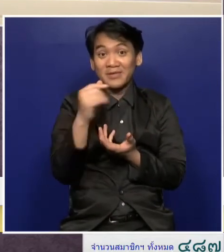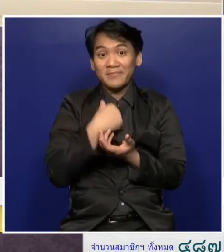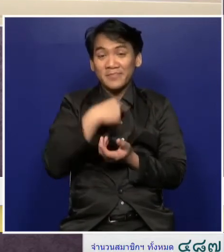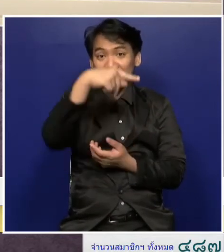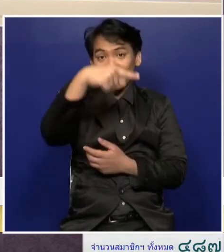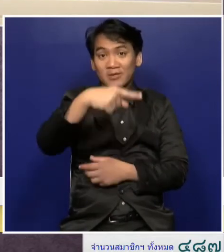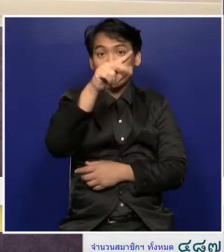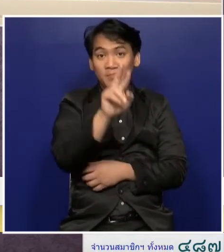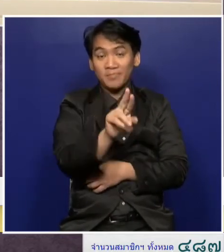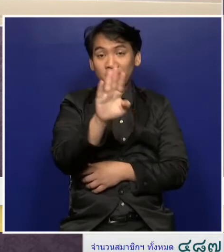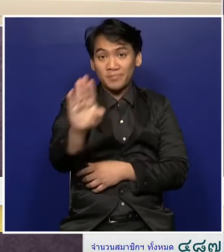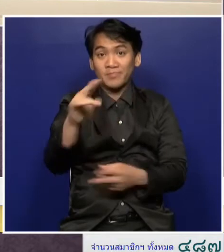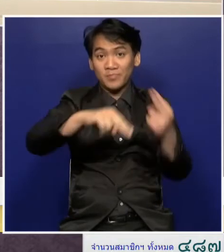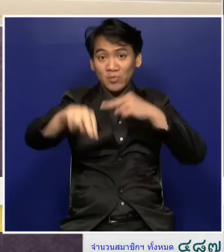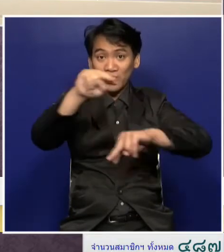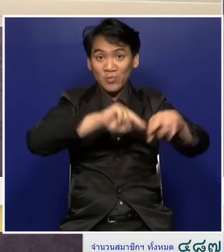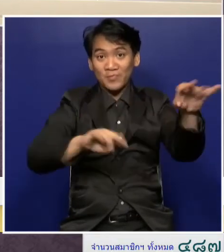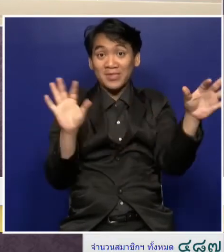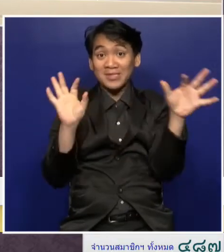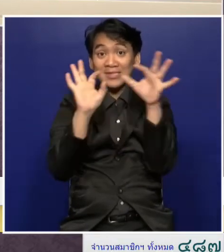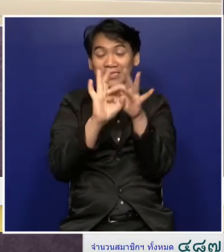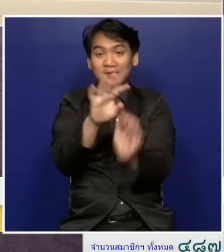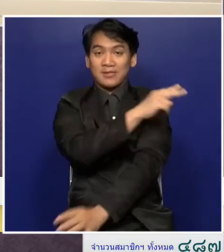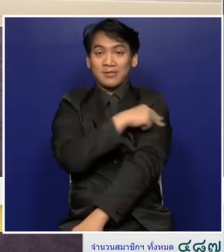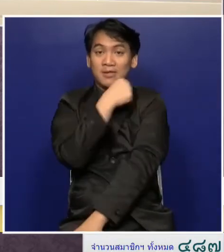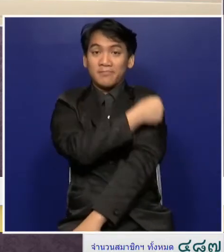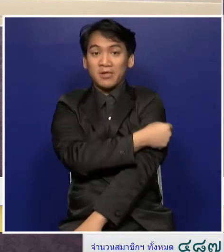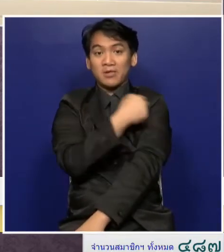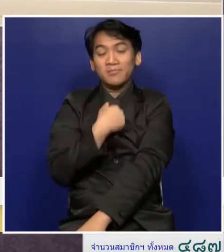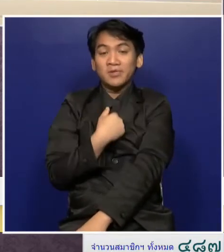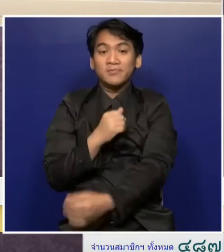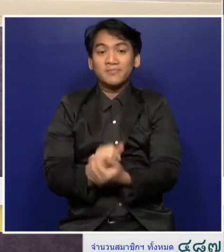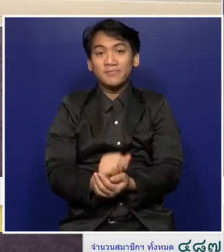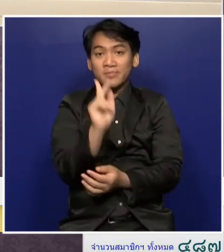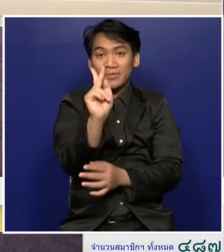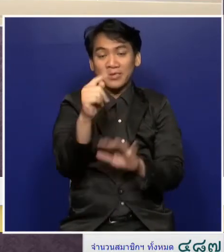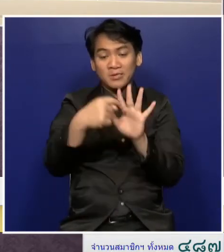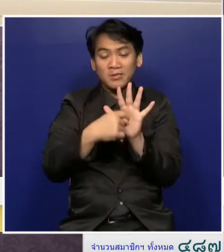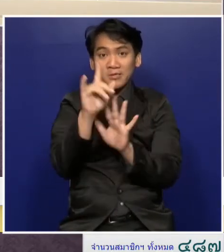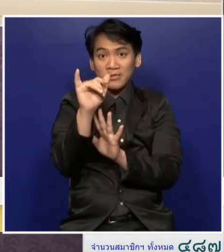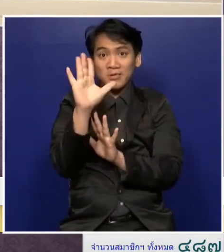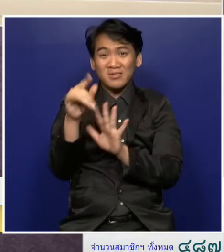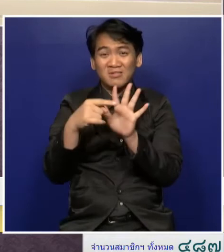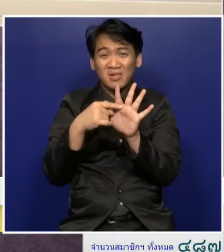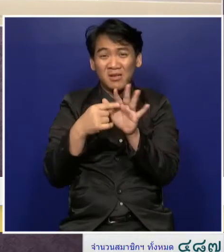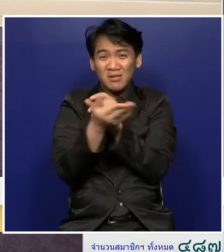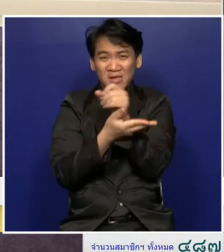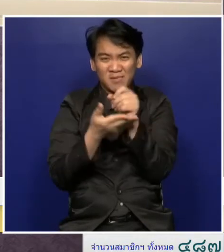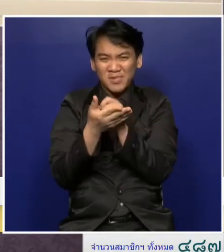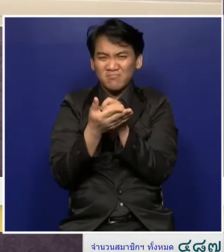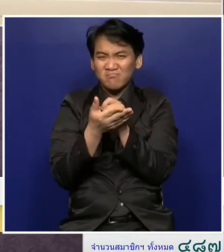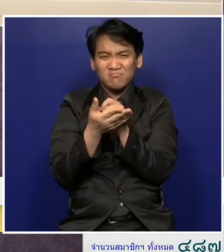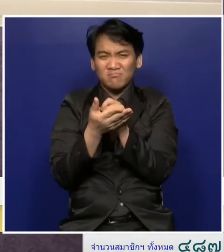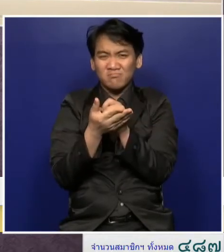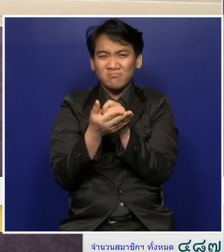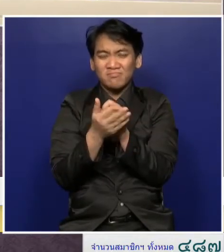ี่ยวกับเรื่องเพื่ควบคุมทางการแพทย์ปยายามจะหีกเรื่องใช้คำว่ กันชาหรืออย่าเสพติดอัี้ทางจิๆแล้